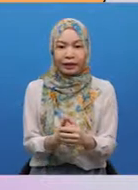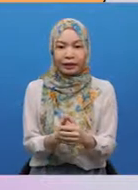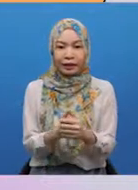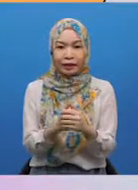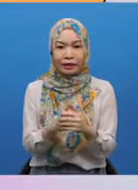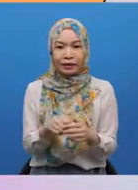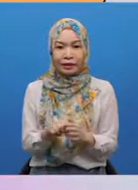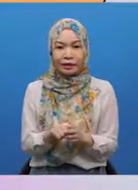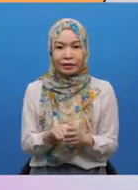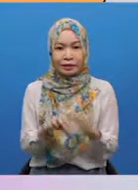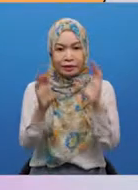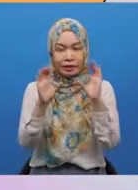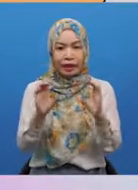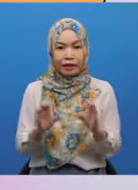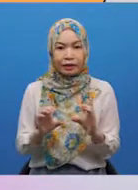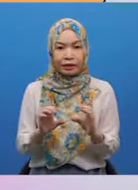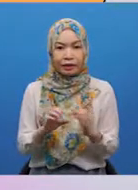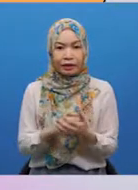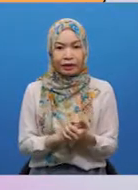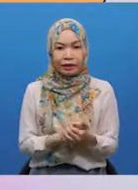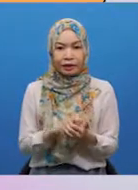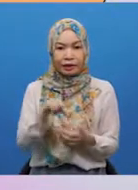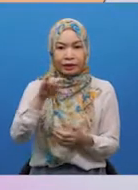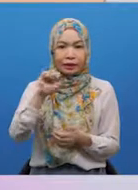lisan atau tulisan.